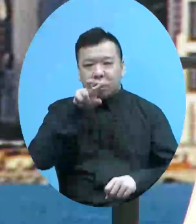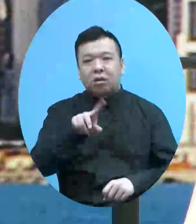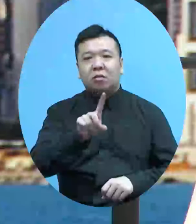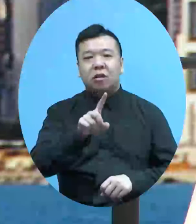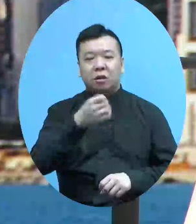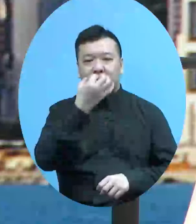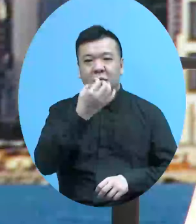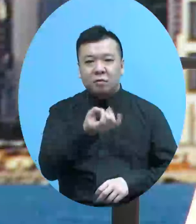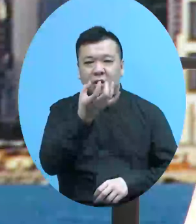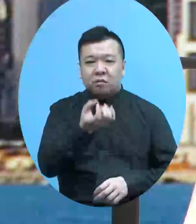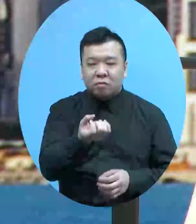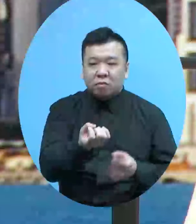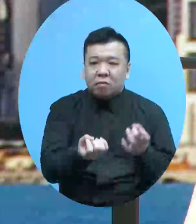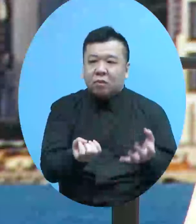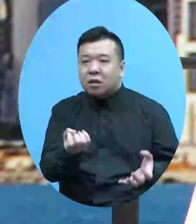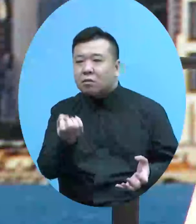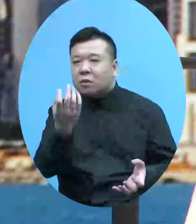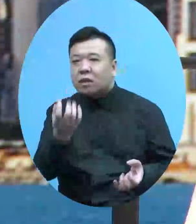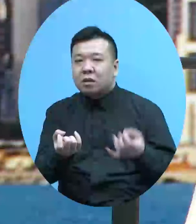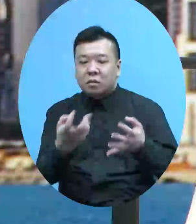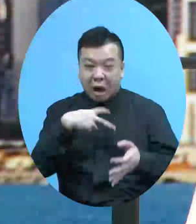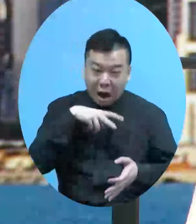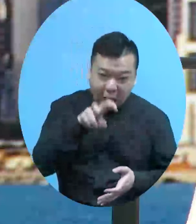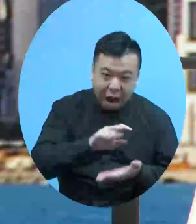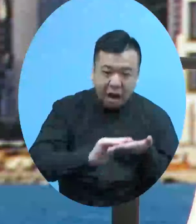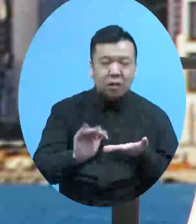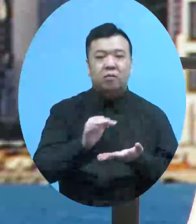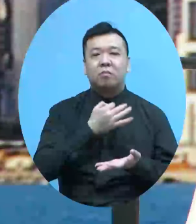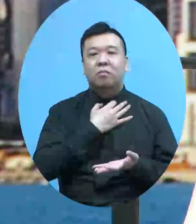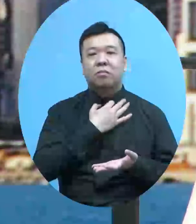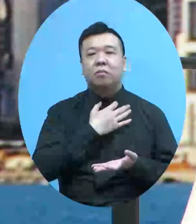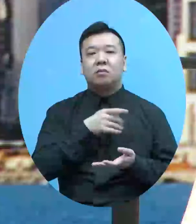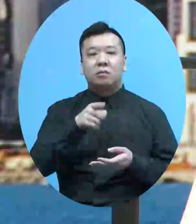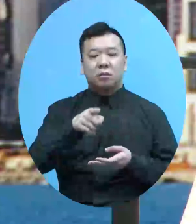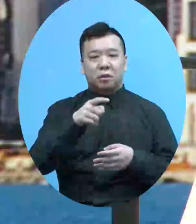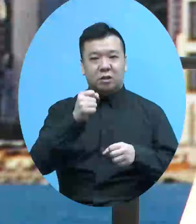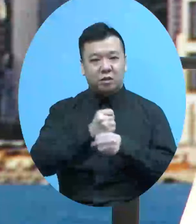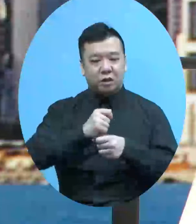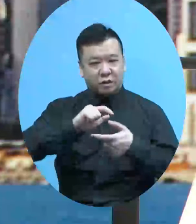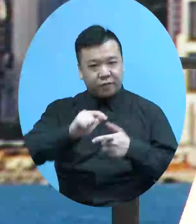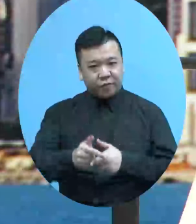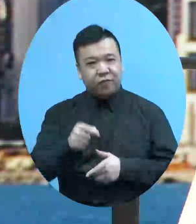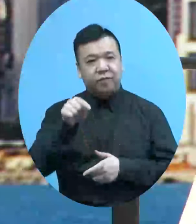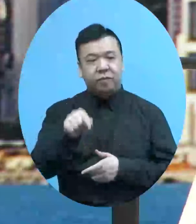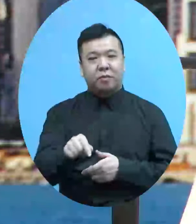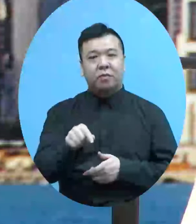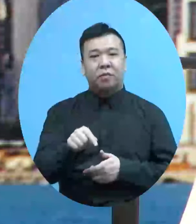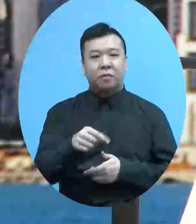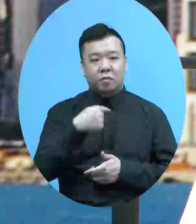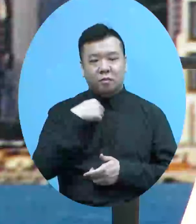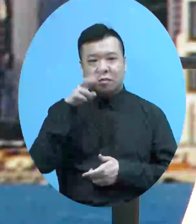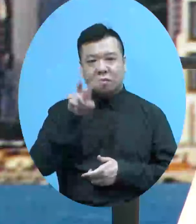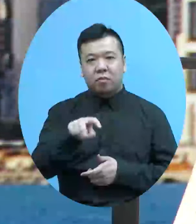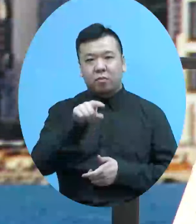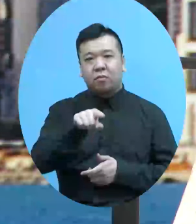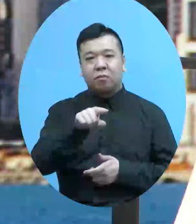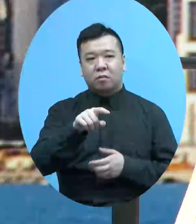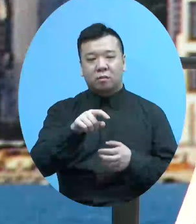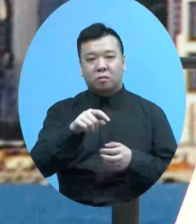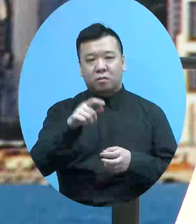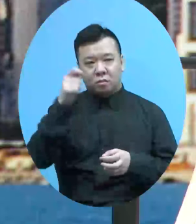本地個案發現了出來 有時就未必見得到這個措施來講就是就是看看那個相應